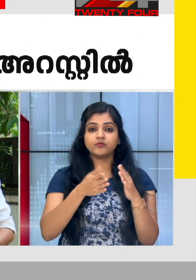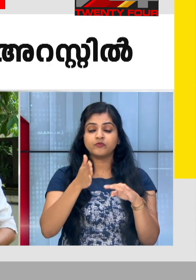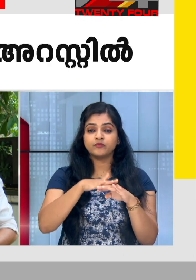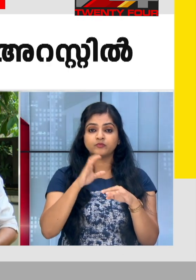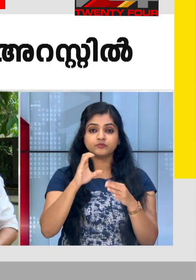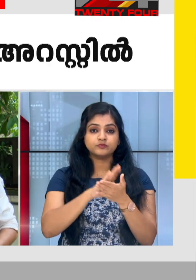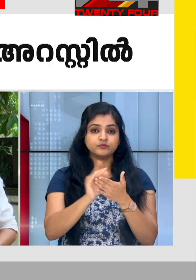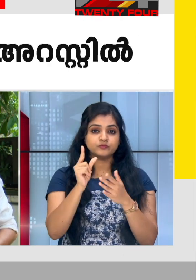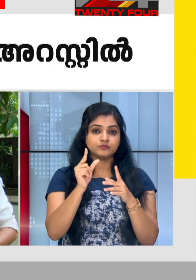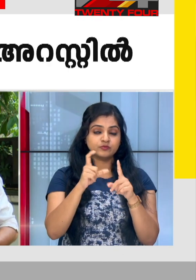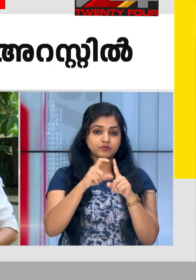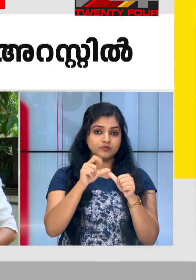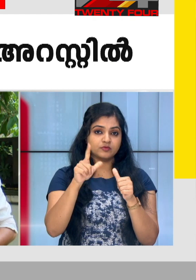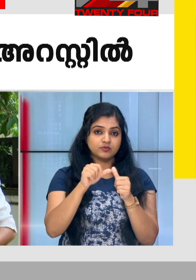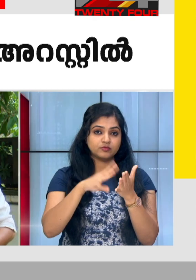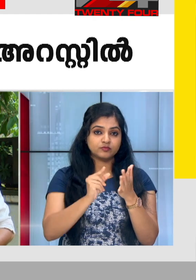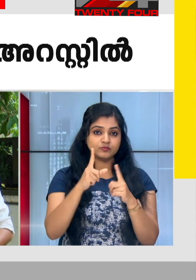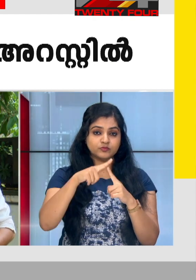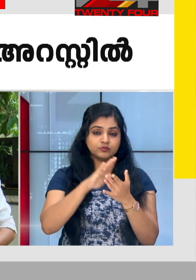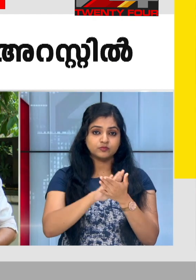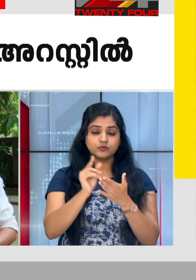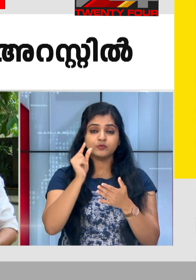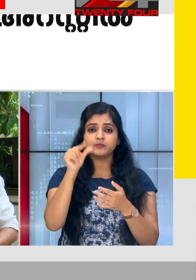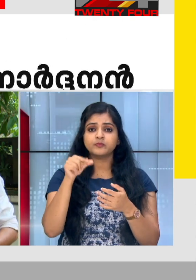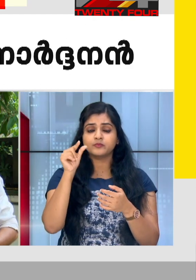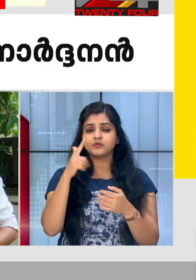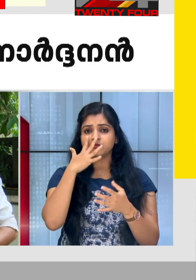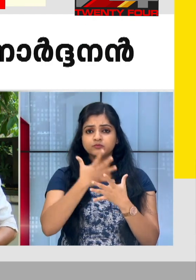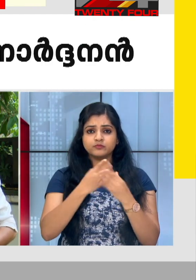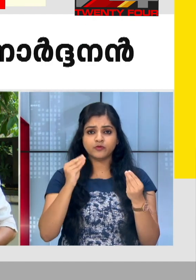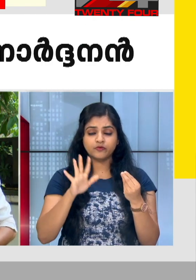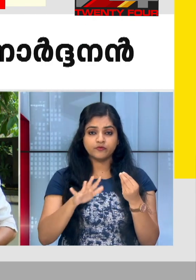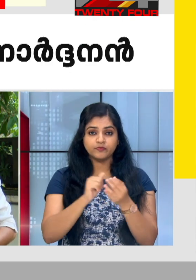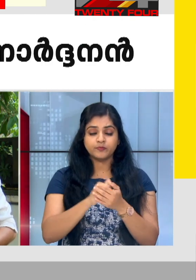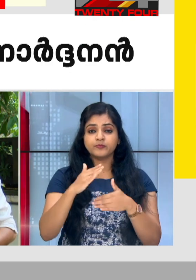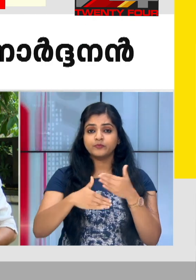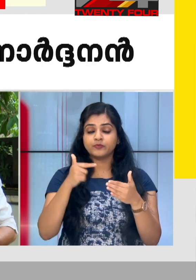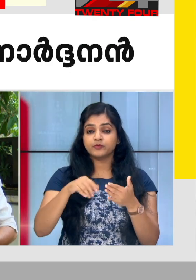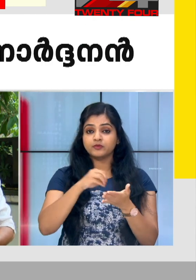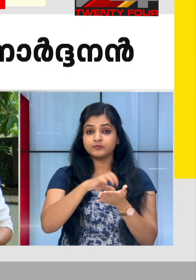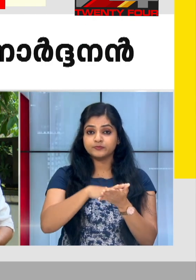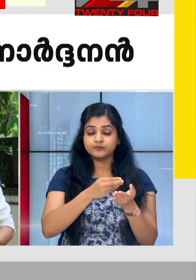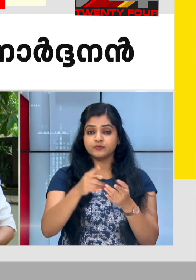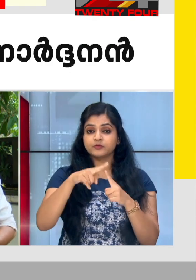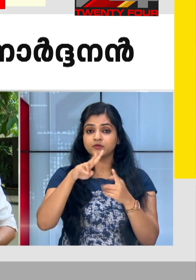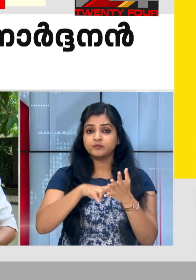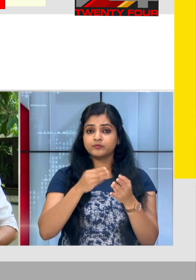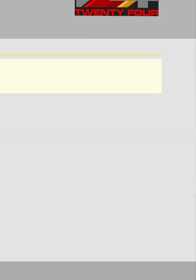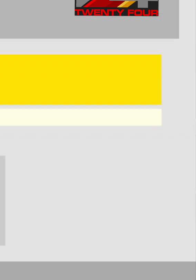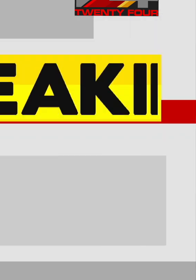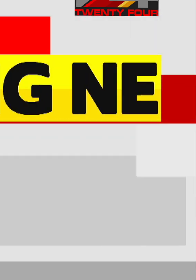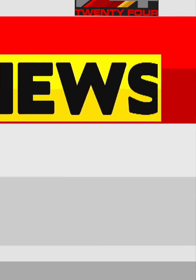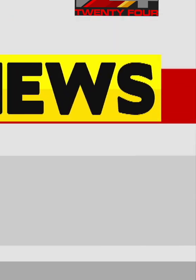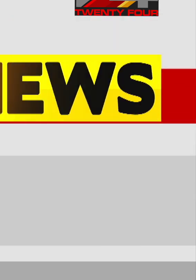ഈ പ്രദേശത്ത് താമസിച്ചിരുന്ന ആളാണ്. അയാളെ അതിനുശേഷം അവിടെ നിന്ന് കാണാതായിരുന്നു. തുടർന്ന് പോലീസ് ആ പ്രദേശത്ത്, തമിഴ്നാട്ടിലെ വിവിധ മേഖലകളിൽ ഇയാളെക്കുറിച്ച്